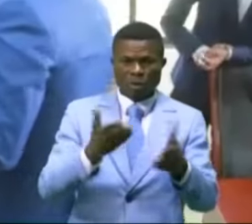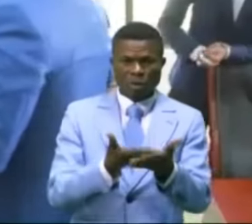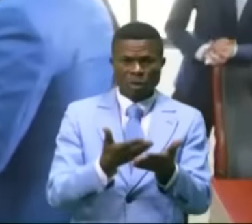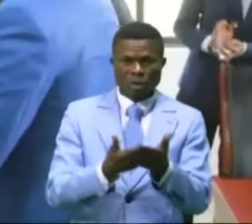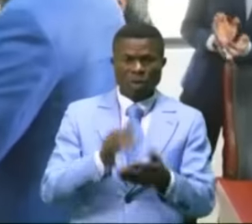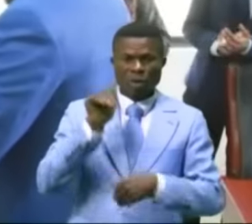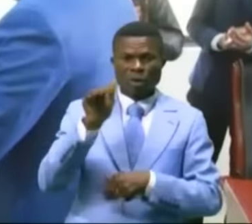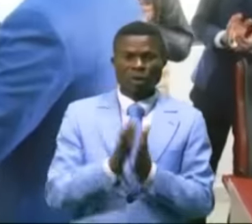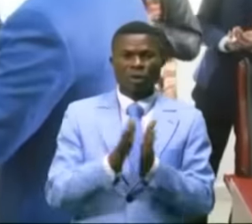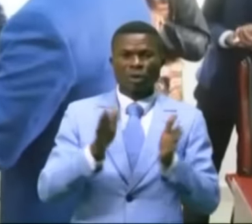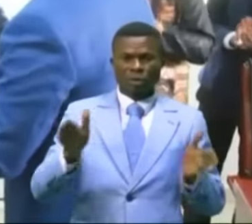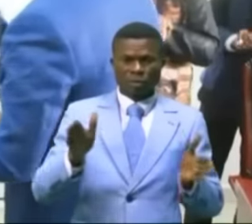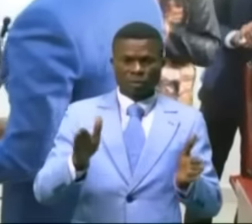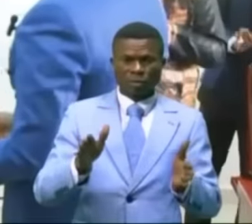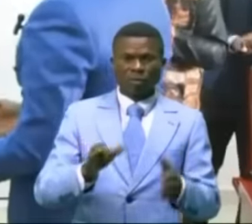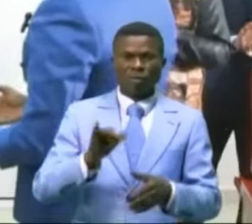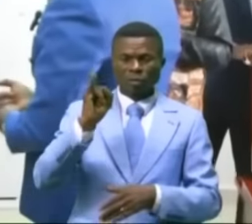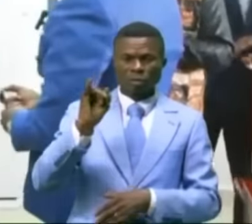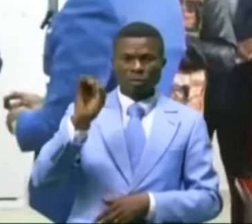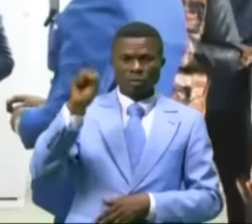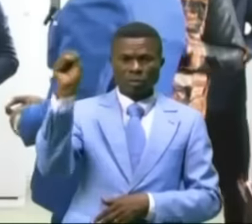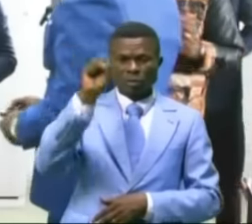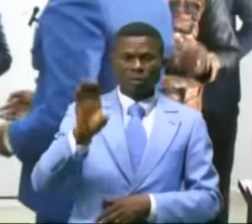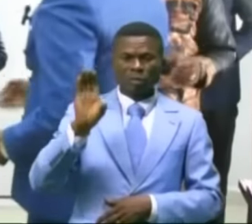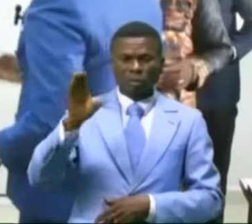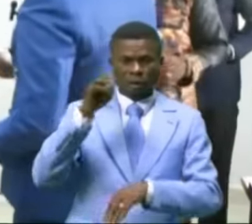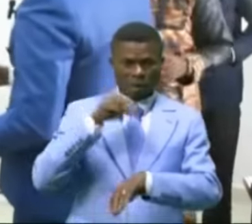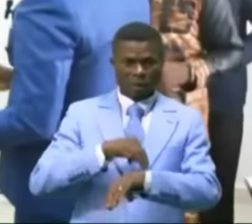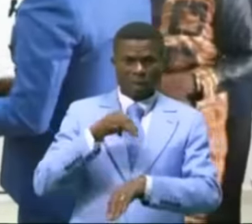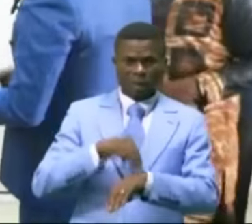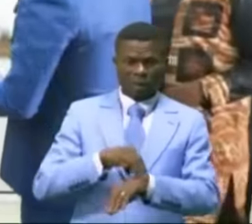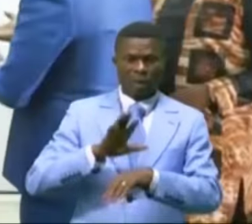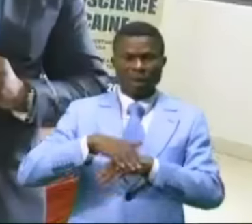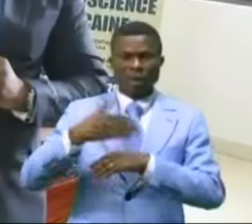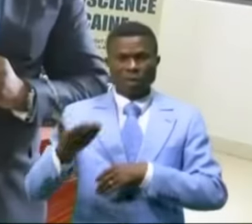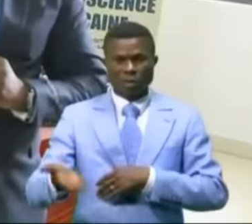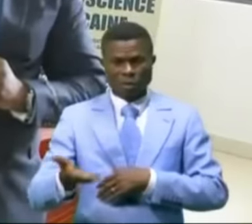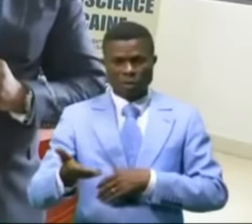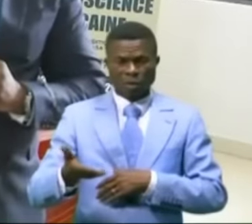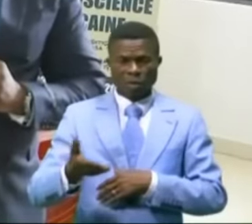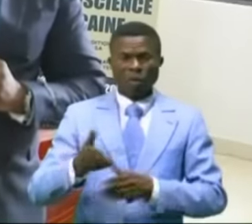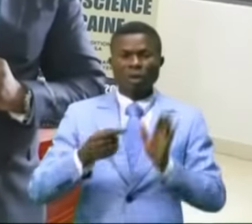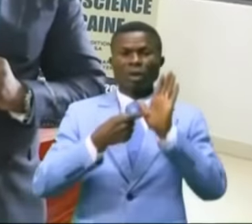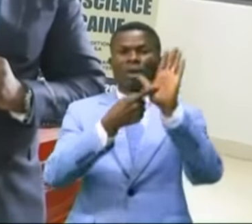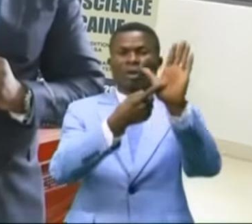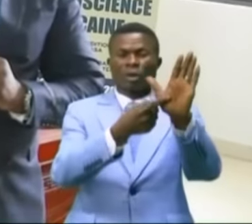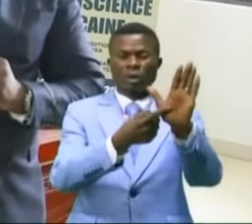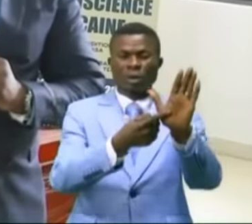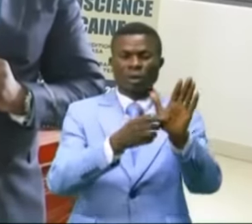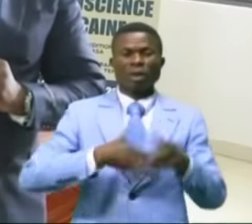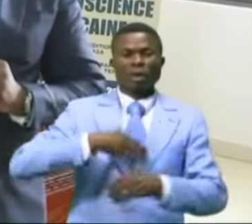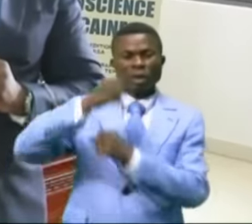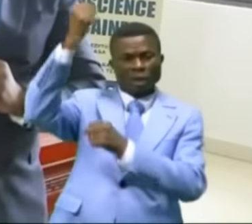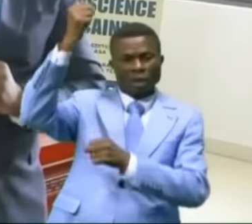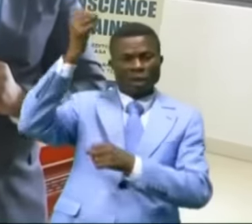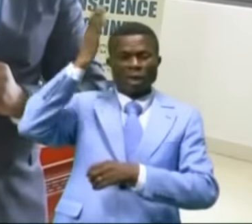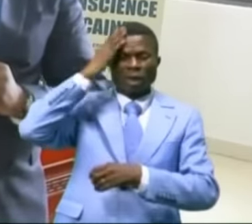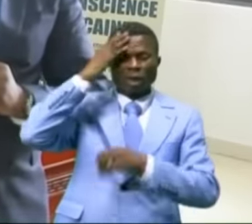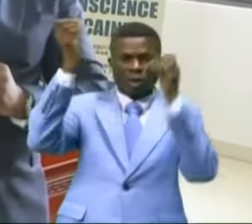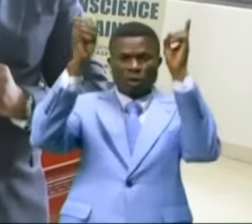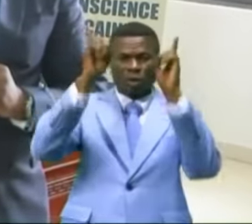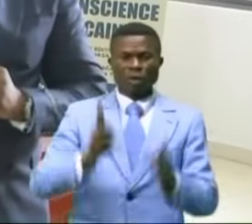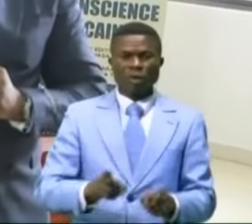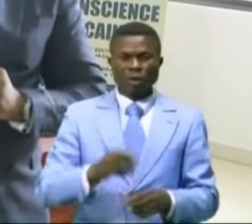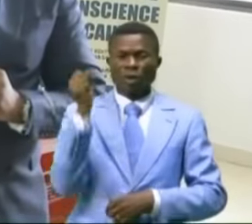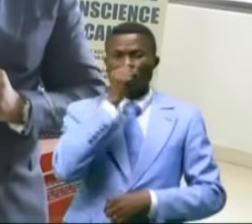le directeur général de l'ISC Matadi. Il s'en est suivi la présentation des trophées de la conscience africaine de